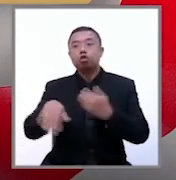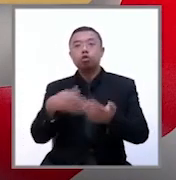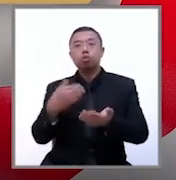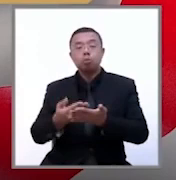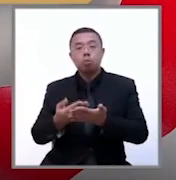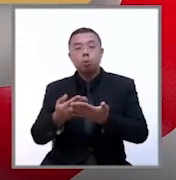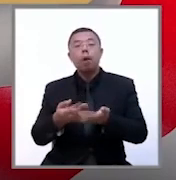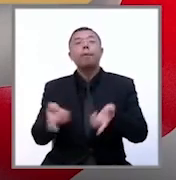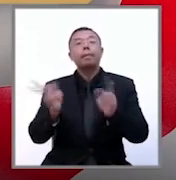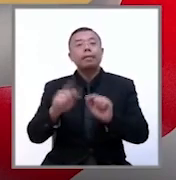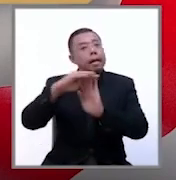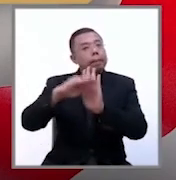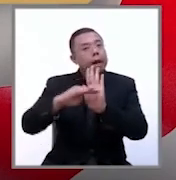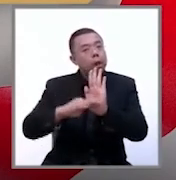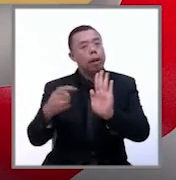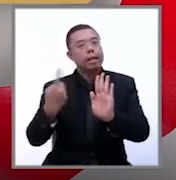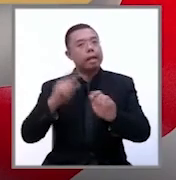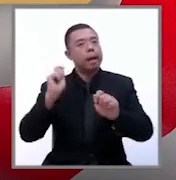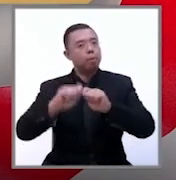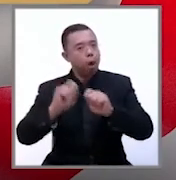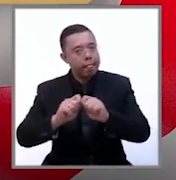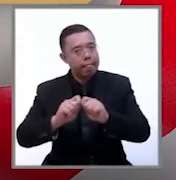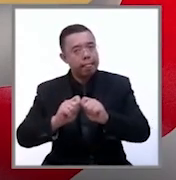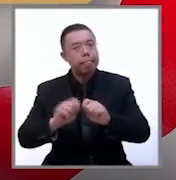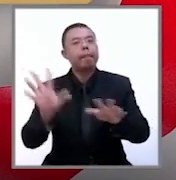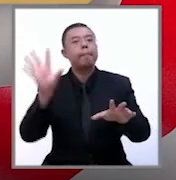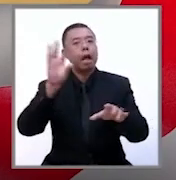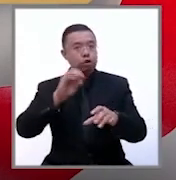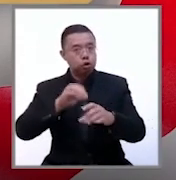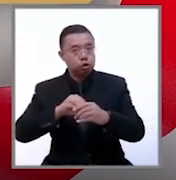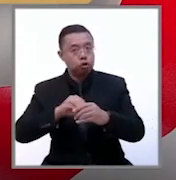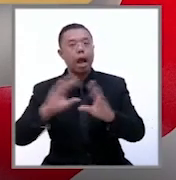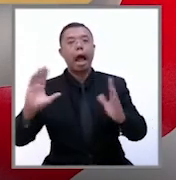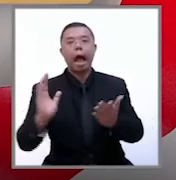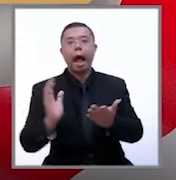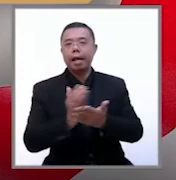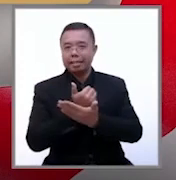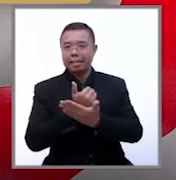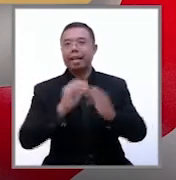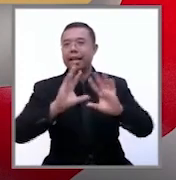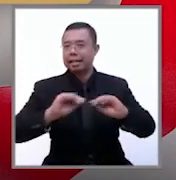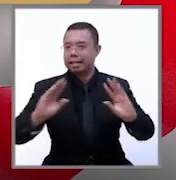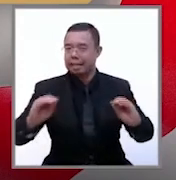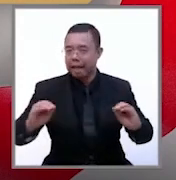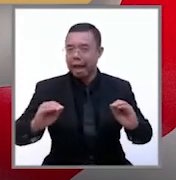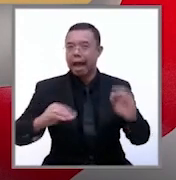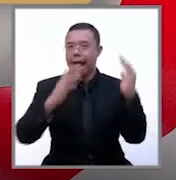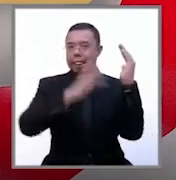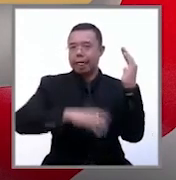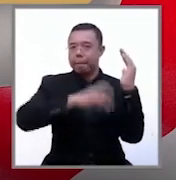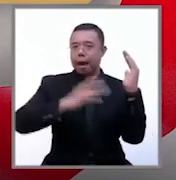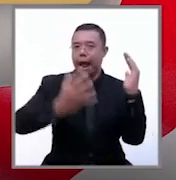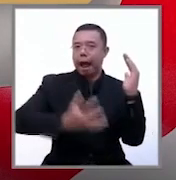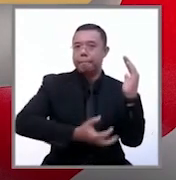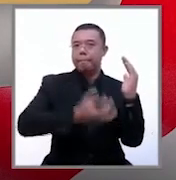yang menjadi kebijakan kita menyangkut produksi pengambilan tambang sumber